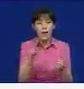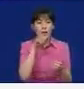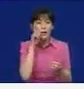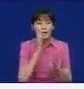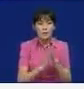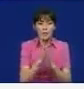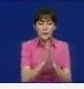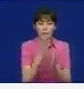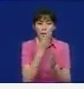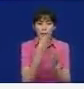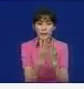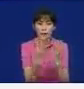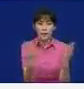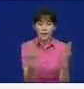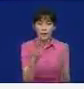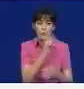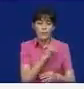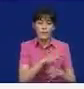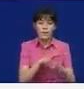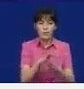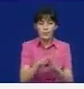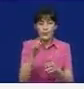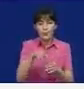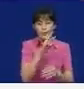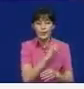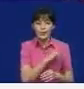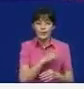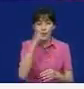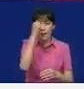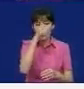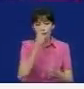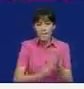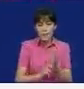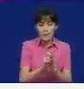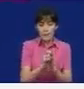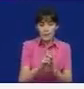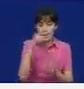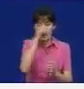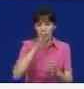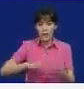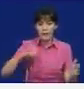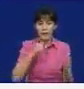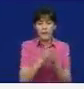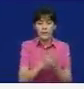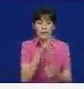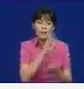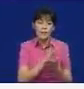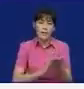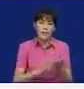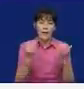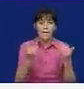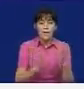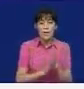қалыпқа келтіру жұмыстары жүргізіліп жатыр. Бұл жұмыстар жылдың басынан бастап жылдың аяғына дейін жалғасады. Биылғы